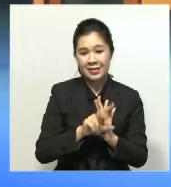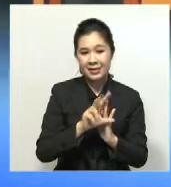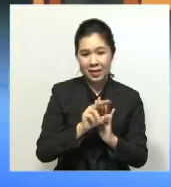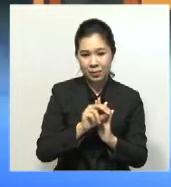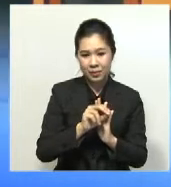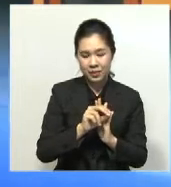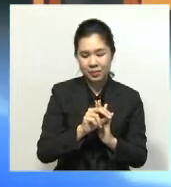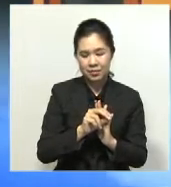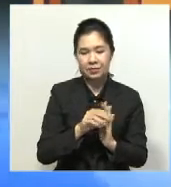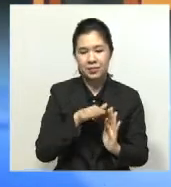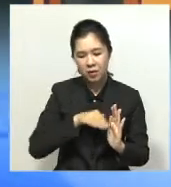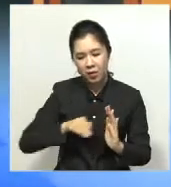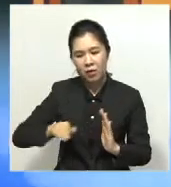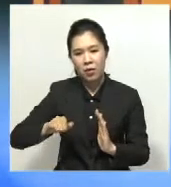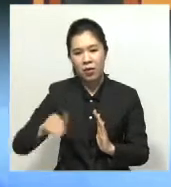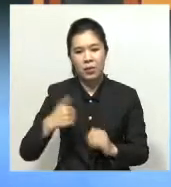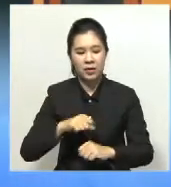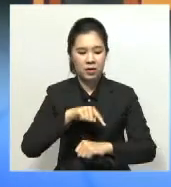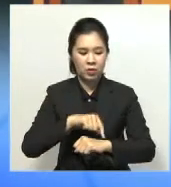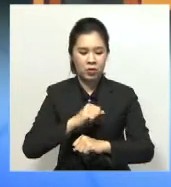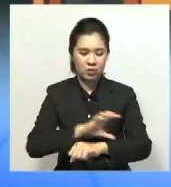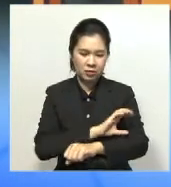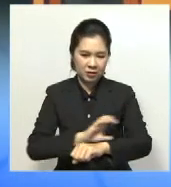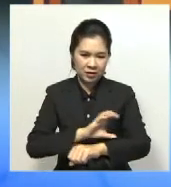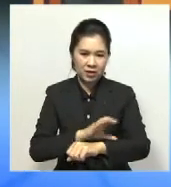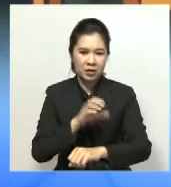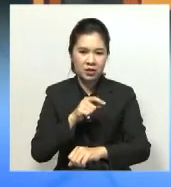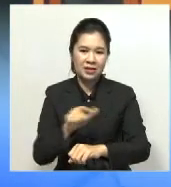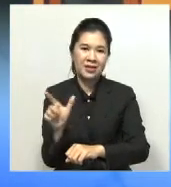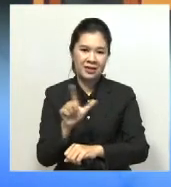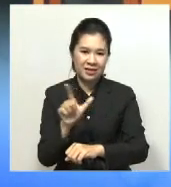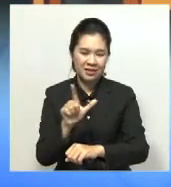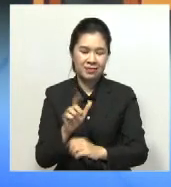ที่ยวแล้วก็เส้นทางนี้จะเลี่ยงแนวการก่อสร้างรถไฟฟ้าสายสีเหลืองนะคะ